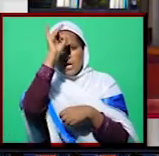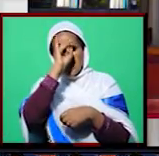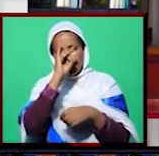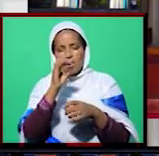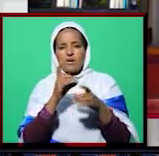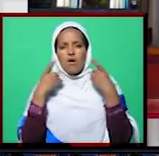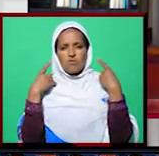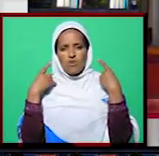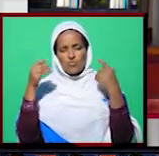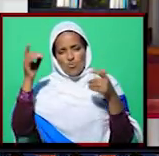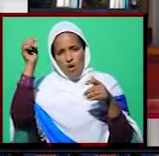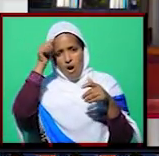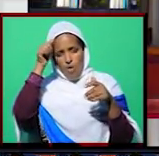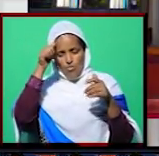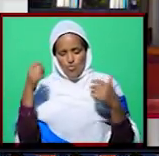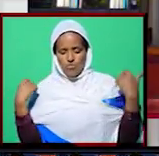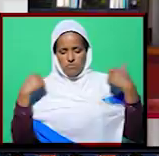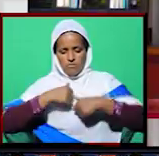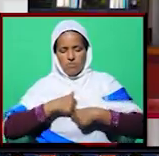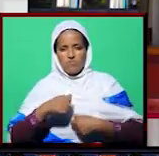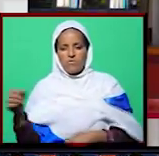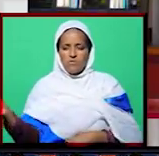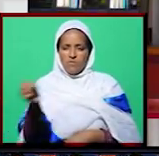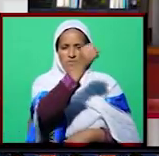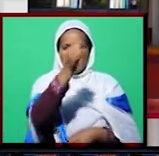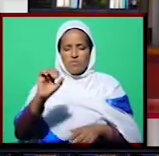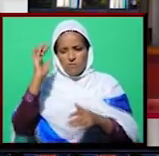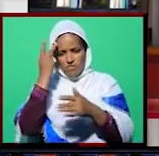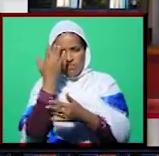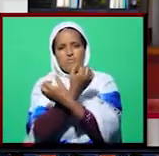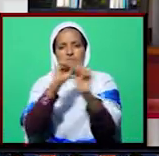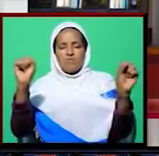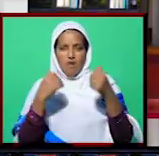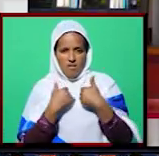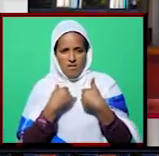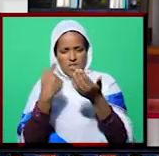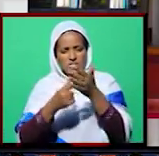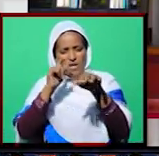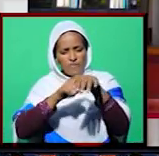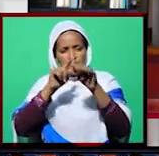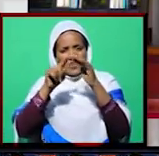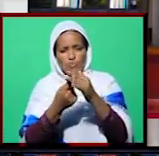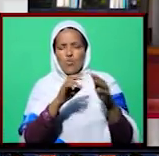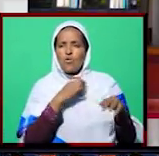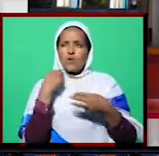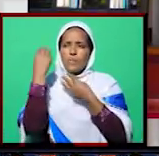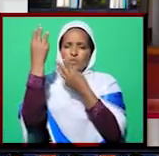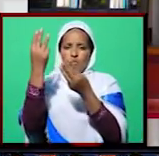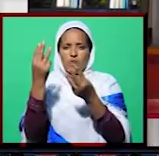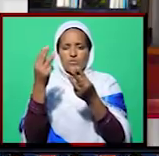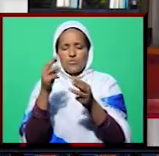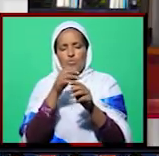መሰረት ሊቀ ካህናቱ አሮን ልብሰ ተክህኖ ለብሶ ማዕጠንተ ወርቅ ይዞ አጥኖ ደዌን አርቆታል። ከዚያ ጊዜ ጀምሮ እንግዲህ